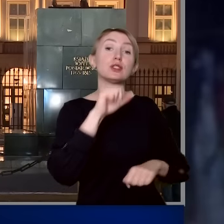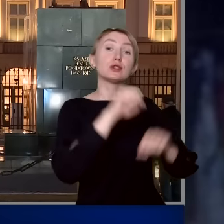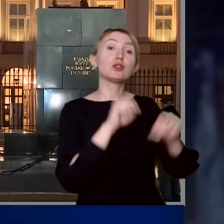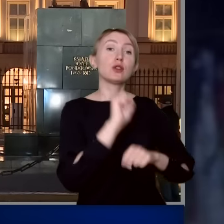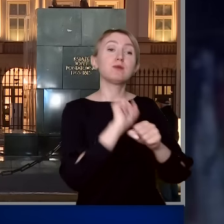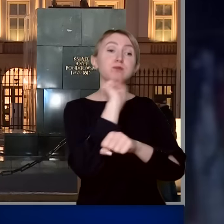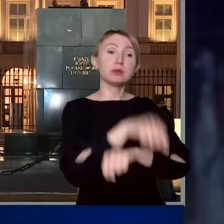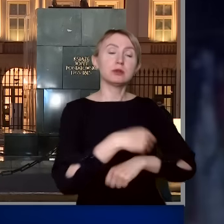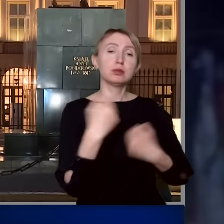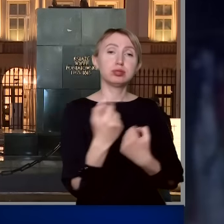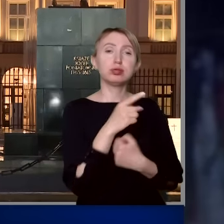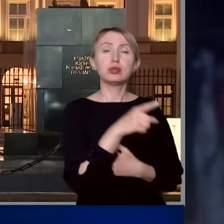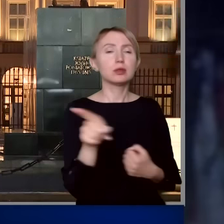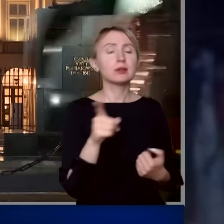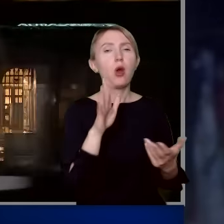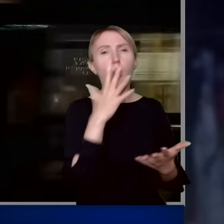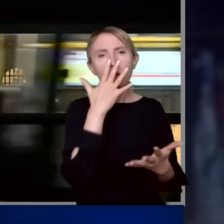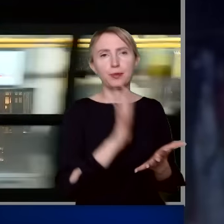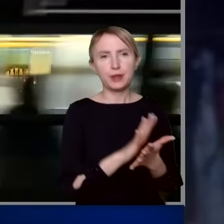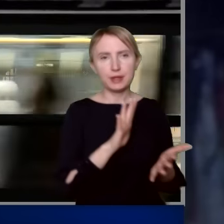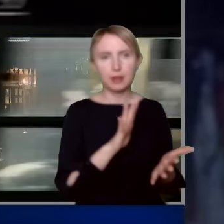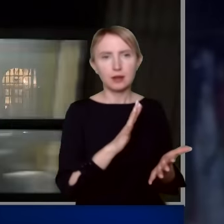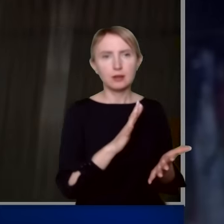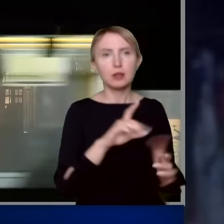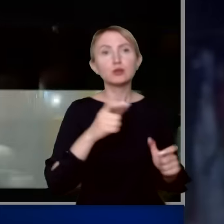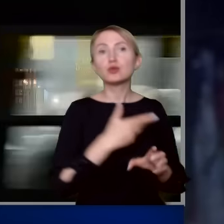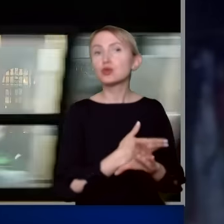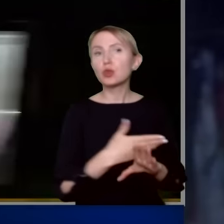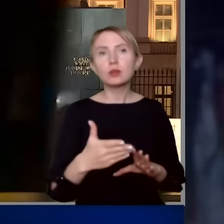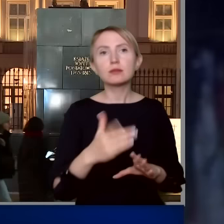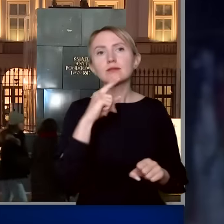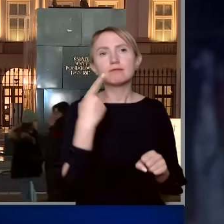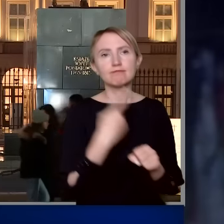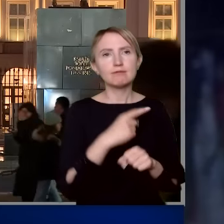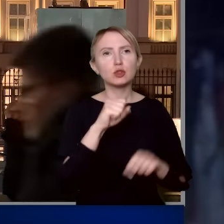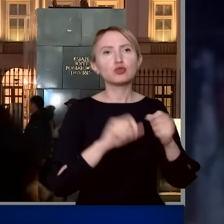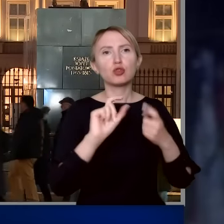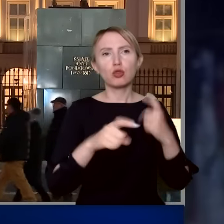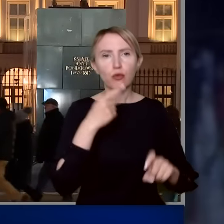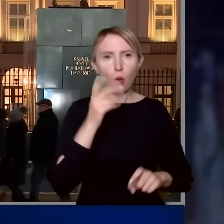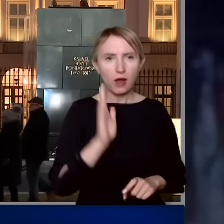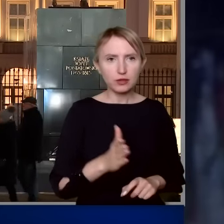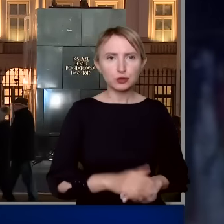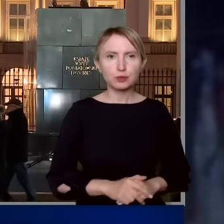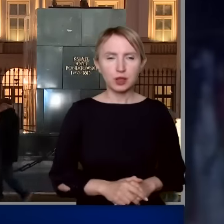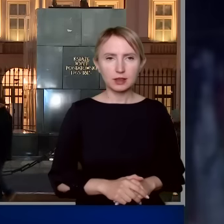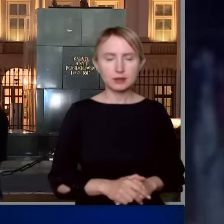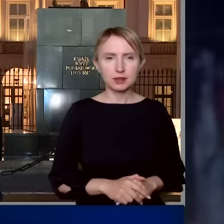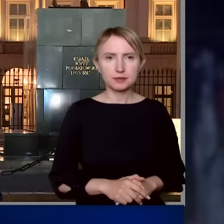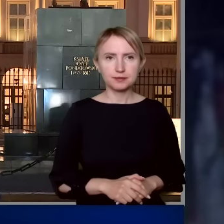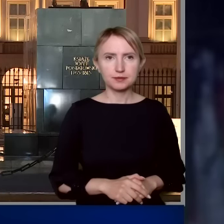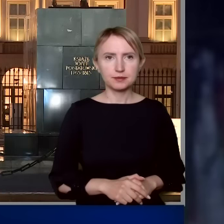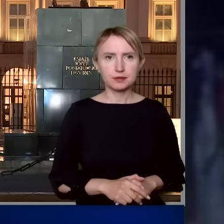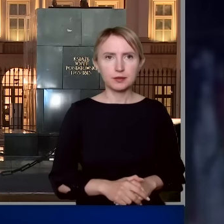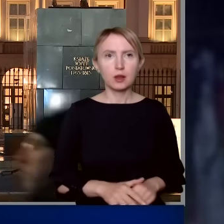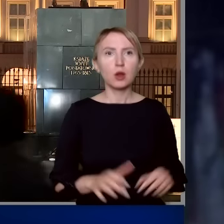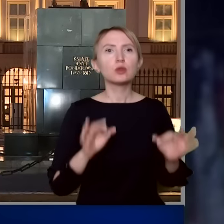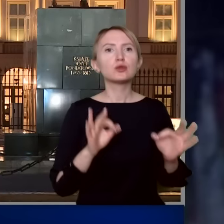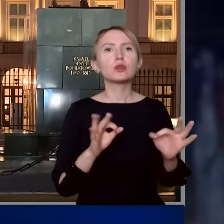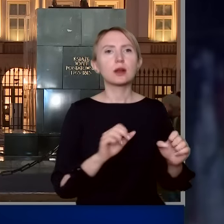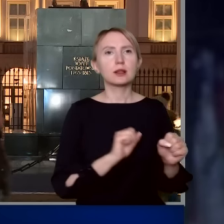jego pseudo-opinie. Co będzie dalej? Rozstrzygnie sąd odwoławczy. Natomiast to, co już w tej chwili się